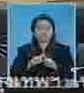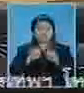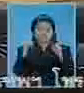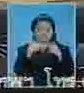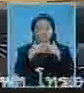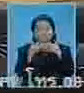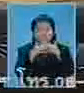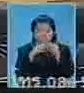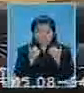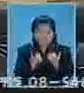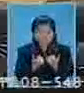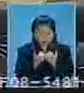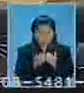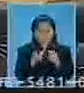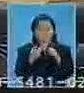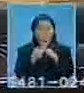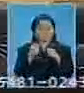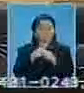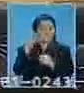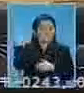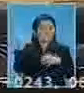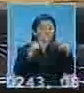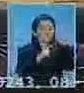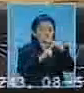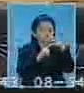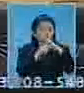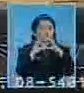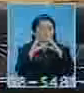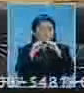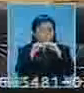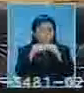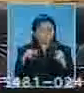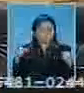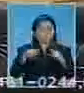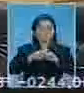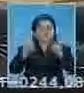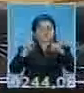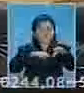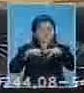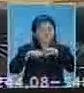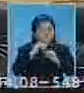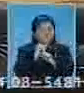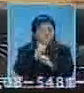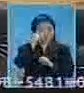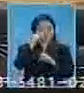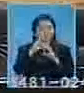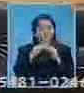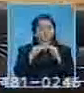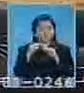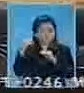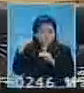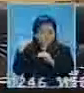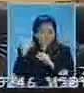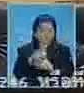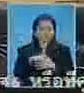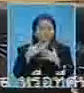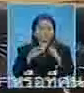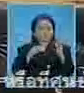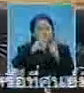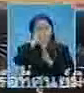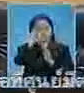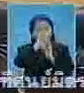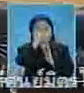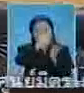ต่ถึงแม้มีปัญหานั้นเราก็ประสบความสำเร็จในเวทีกองทุนริเริ่มเชียง